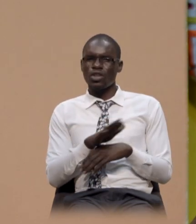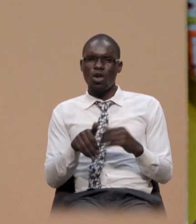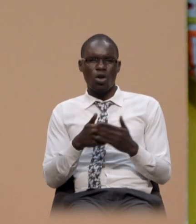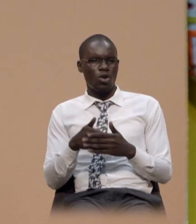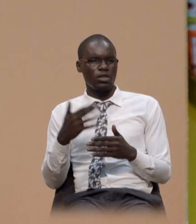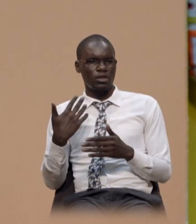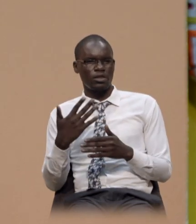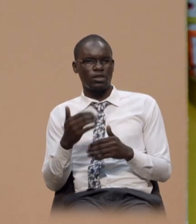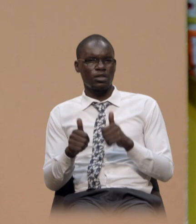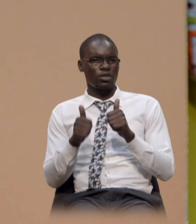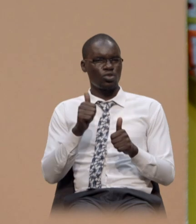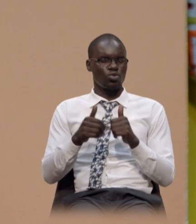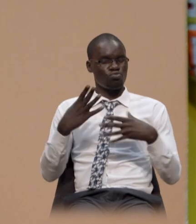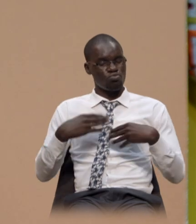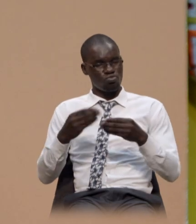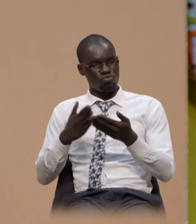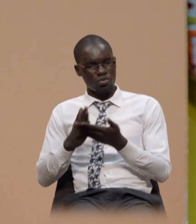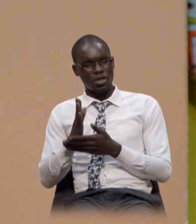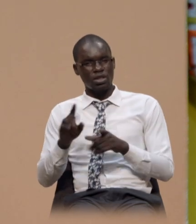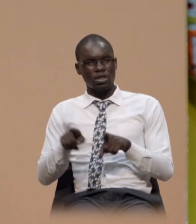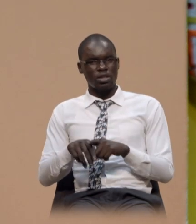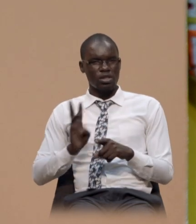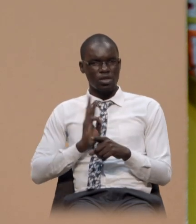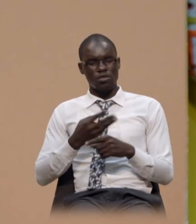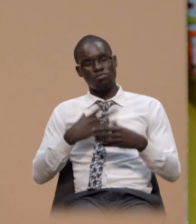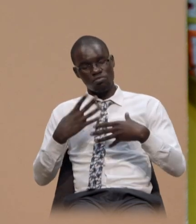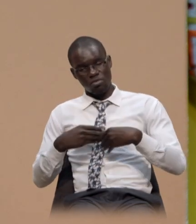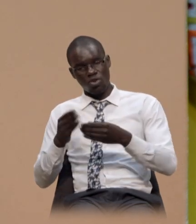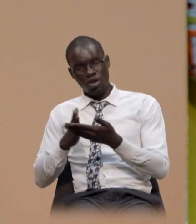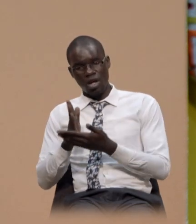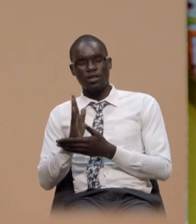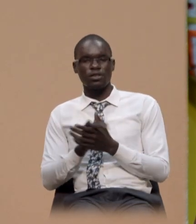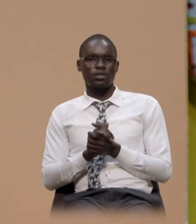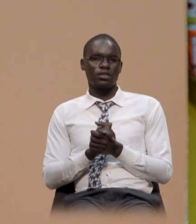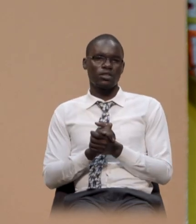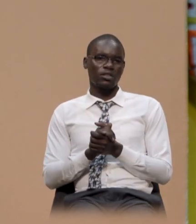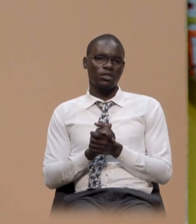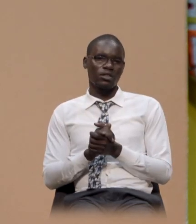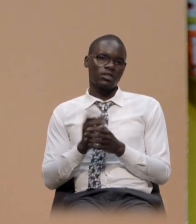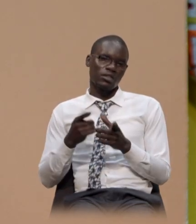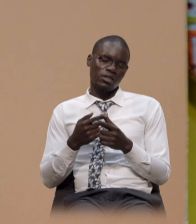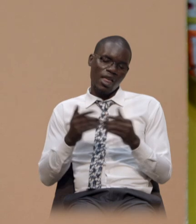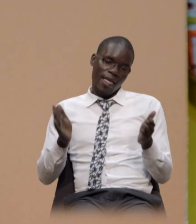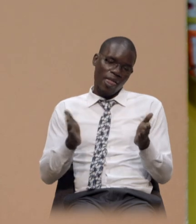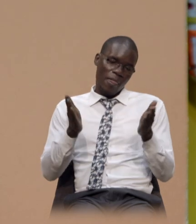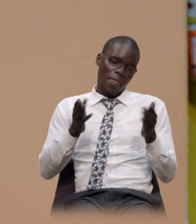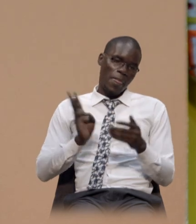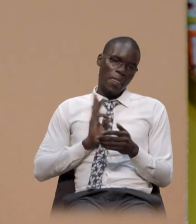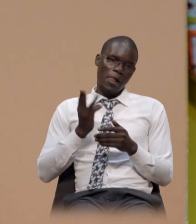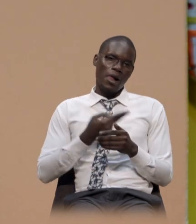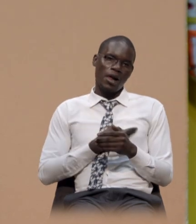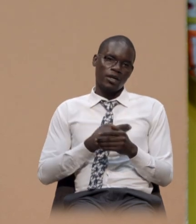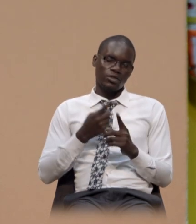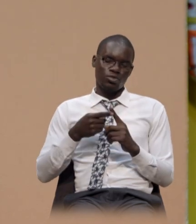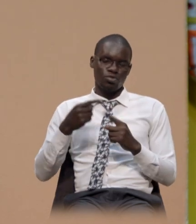yote ambayo anapitia, na sisi pia tunapitia matatizo yetu, anatuhimiza tuendelee